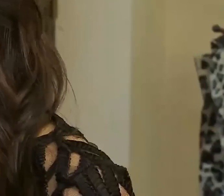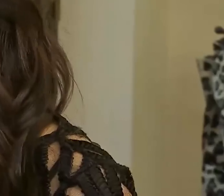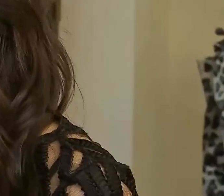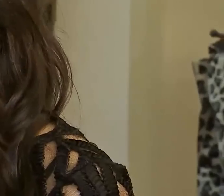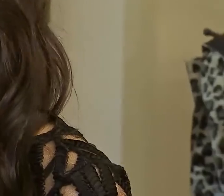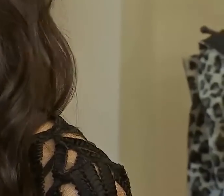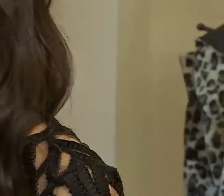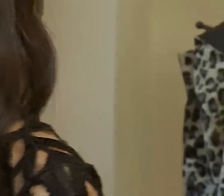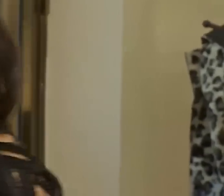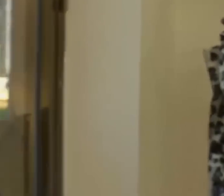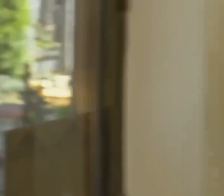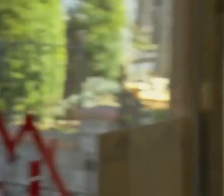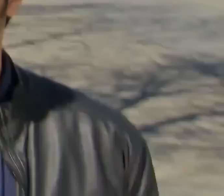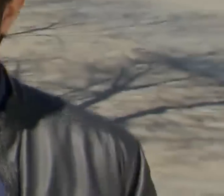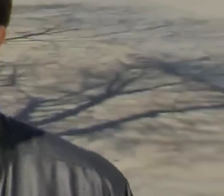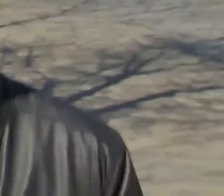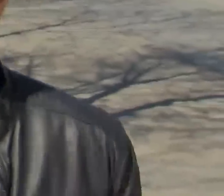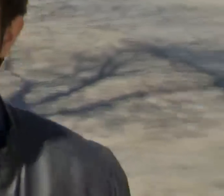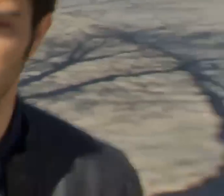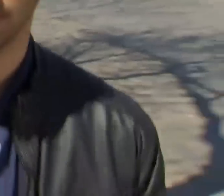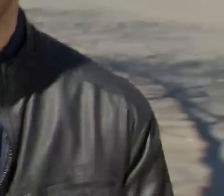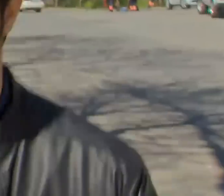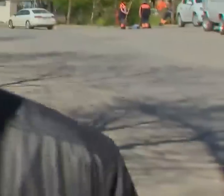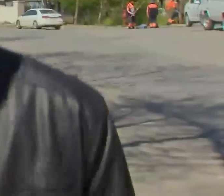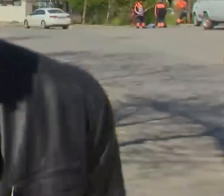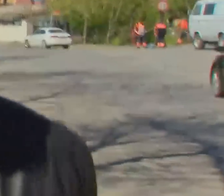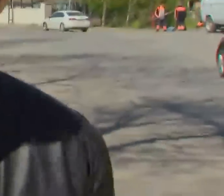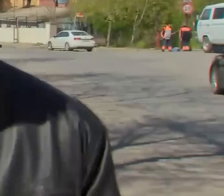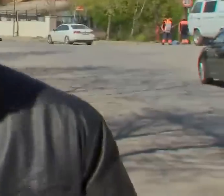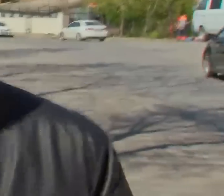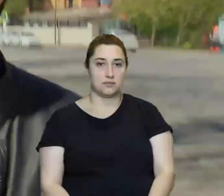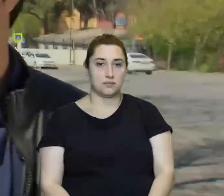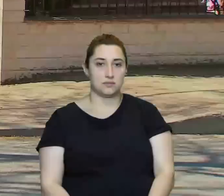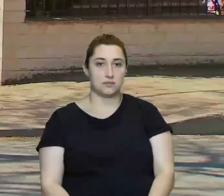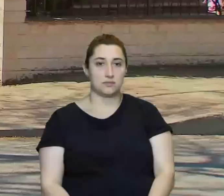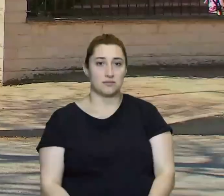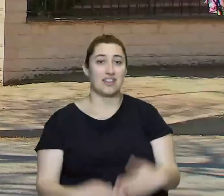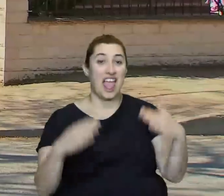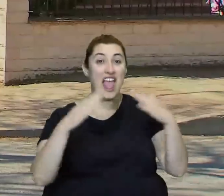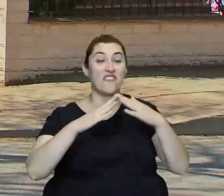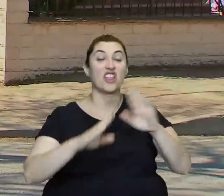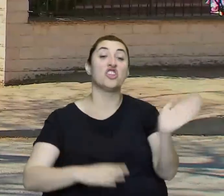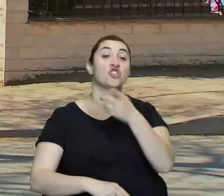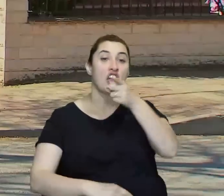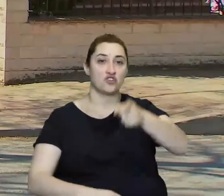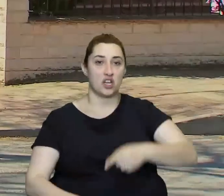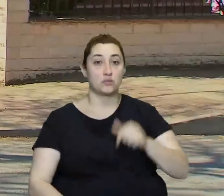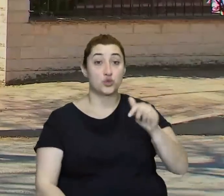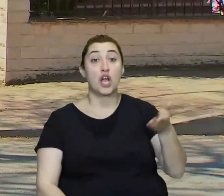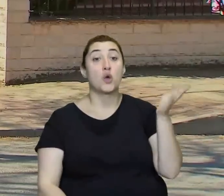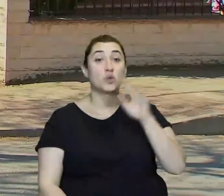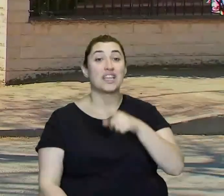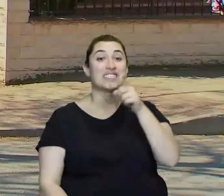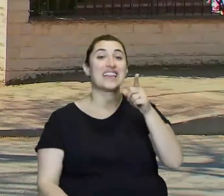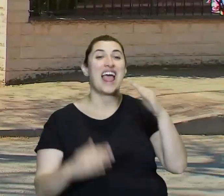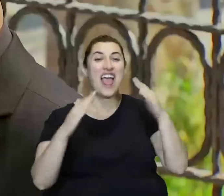bükük ağlamakla çıktı. Koray yolda yürüyor. Evi de boşaltacaksın. Bundan sonra